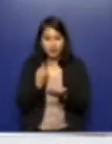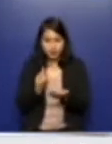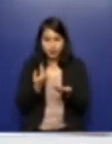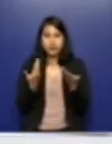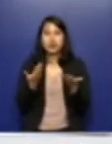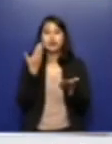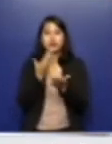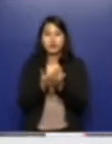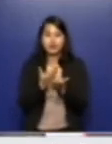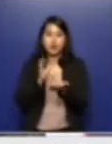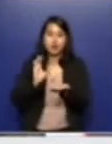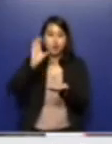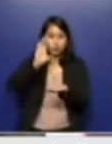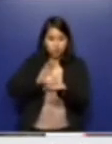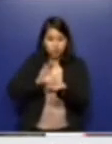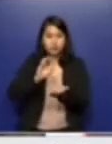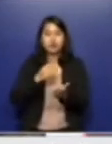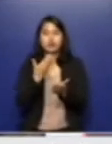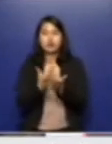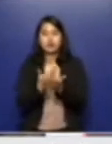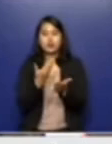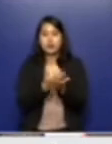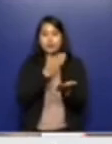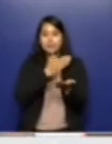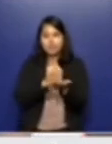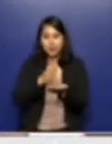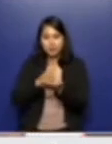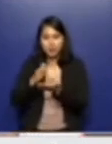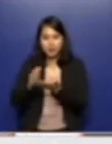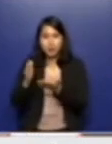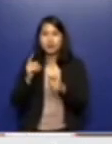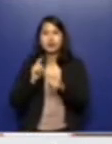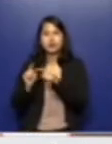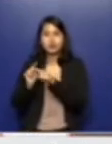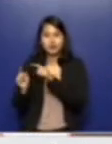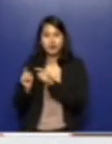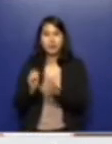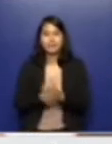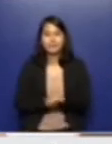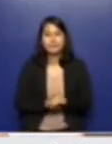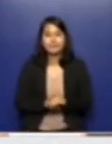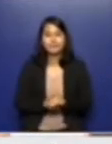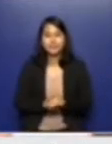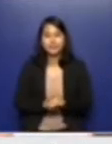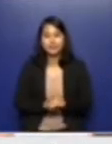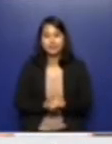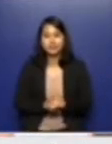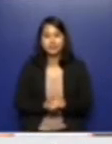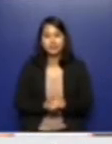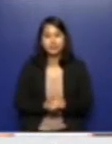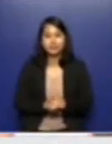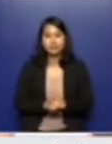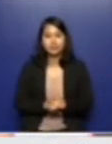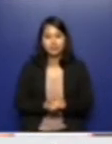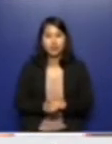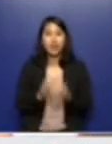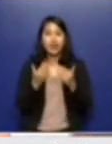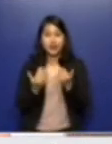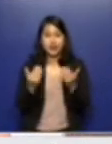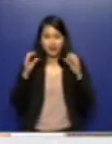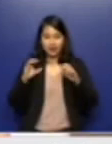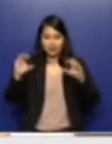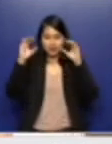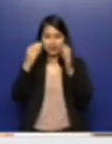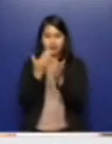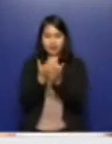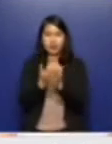จ่ายการลงทุนรายจ่ายชำระคืนต้นเงินกู้นะฮะซึ่งในส่วนนี้รัฐบาลตั้งงบไว้